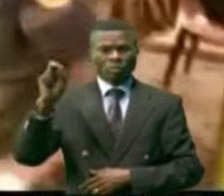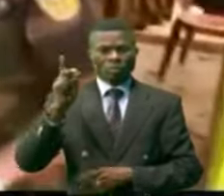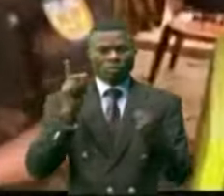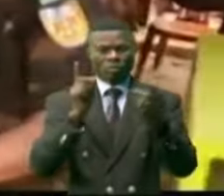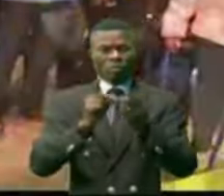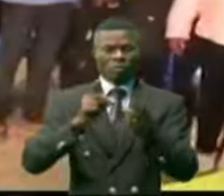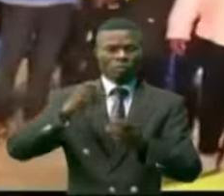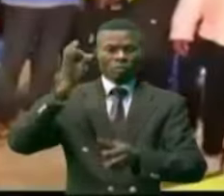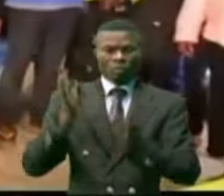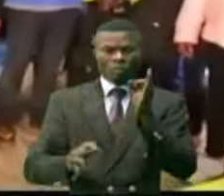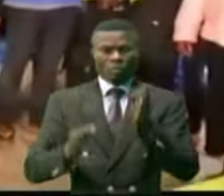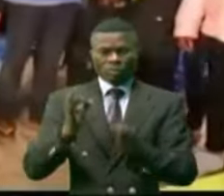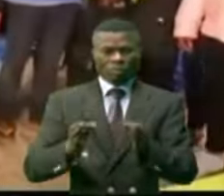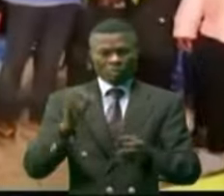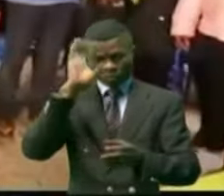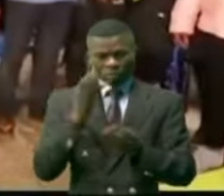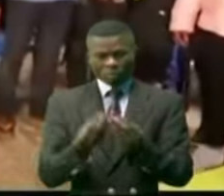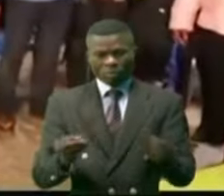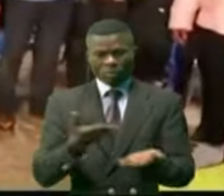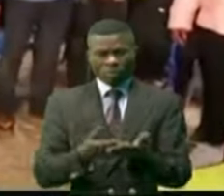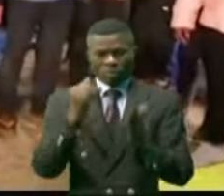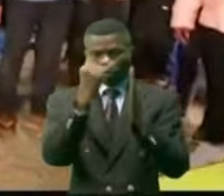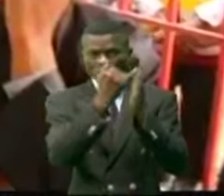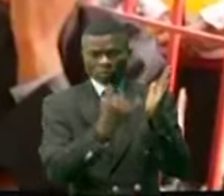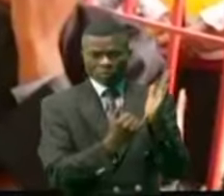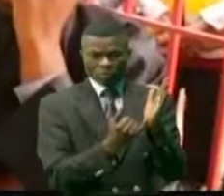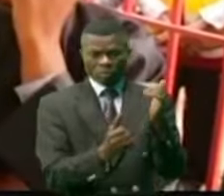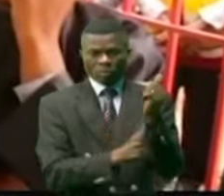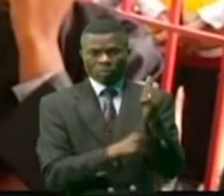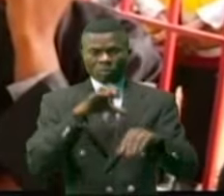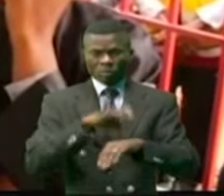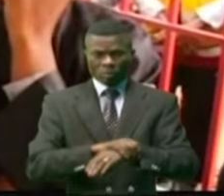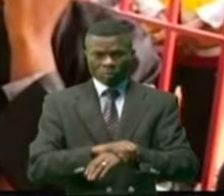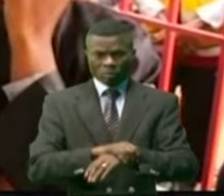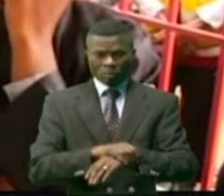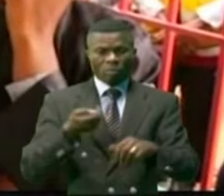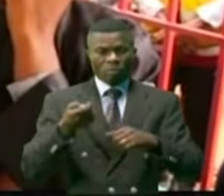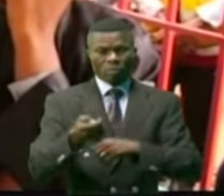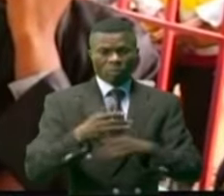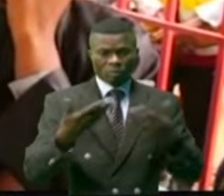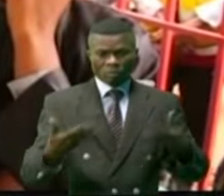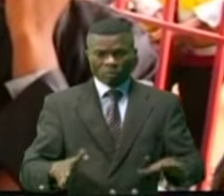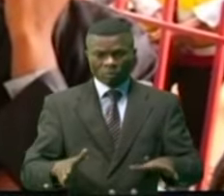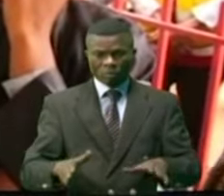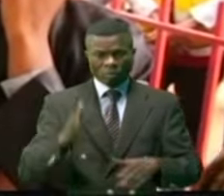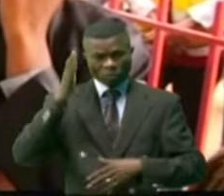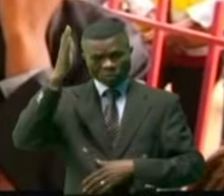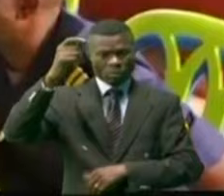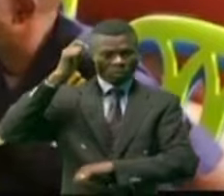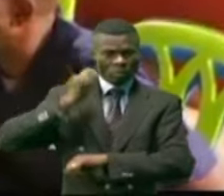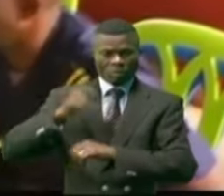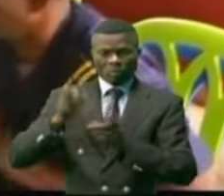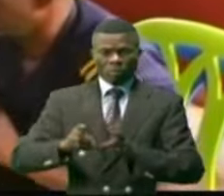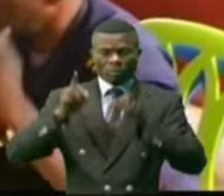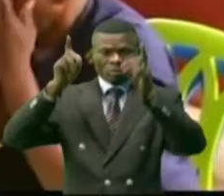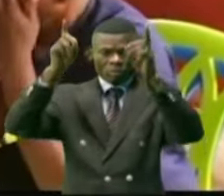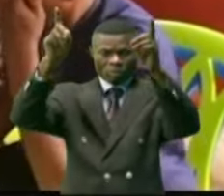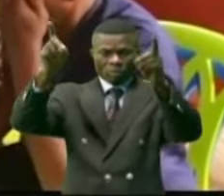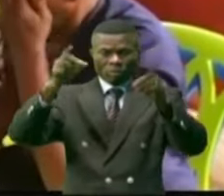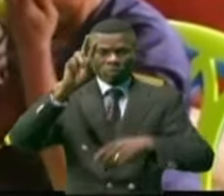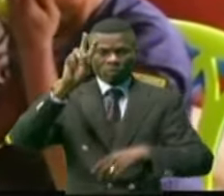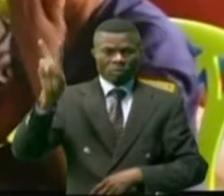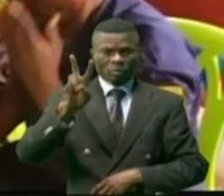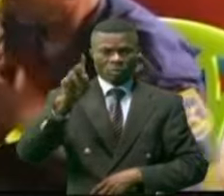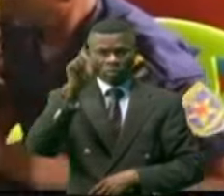des justiciables. Après l'identification des témoins et auteurs de ces crimes, la prochaine audience est renvoyée le